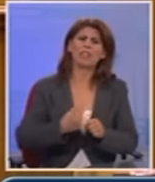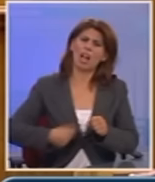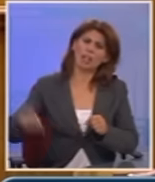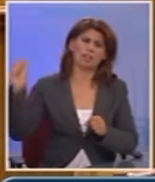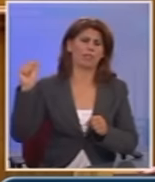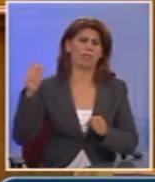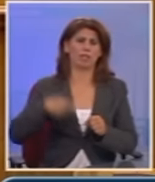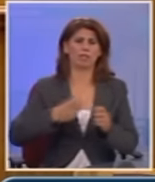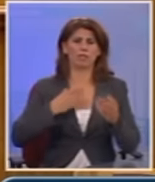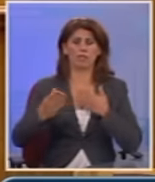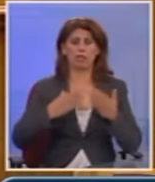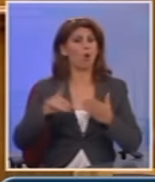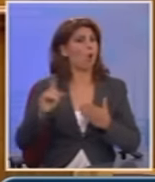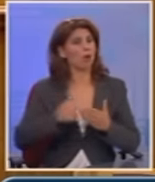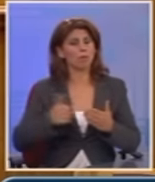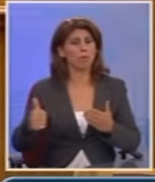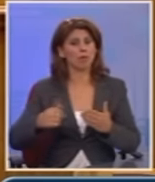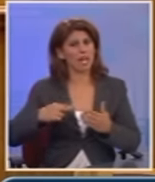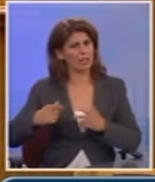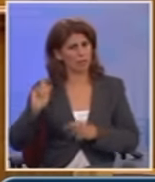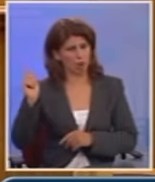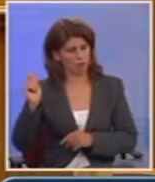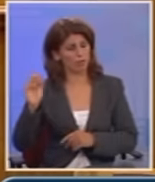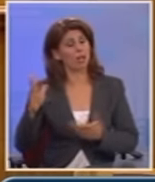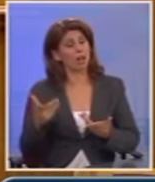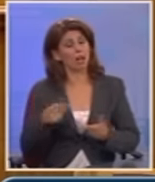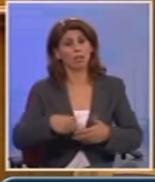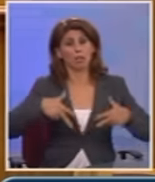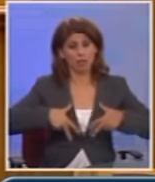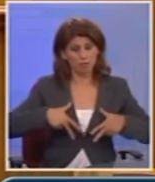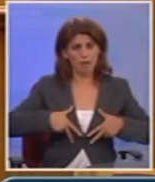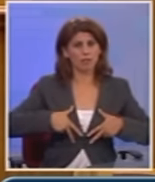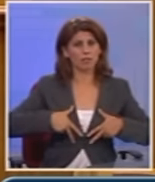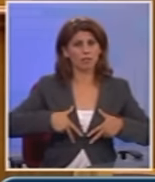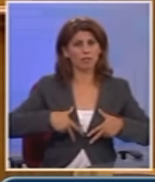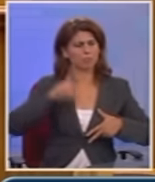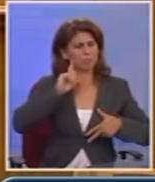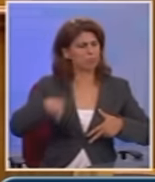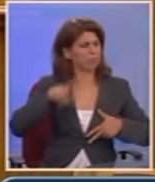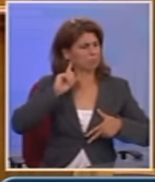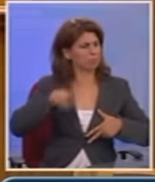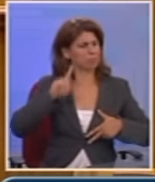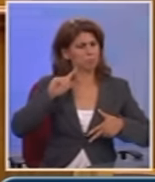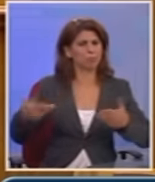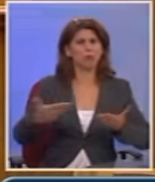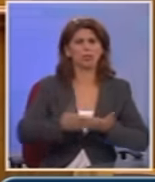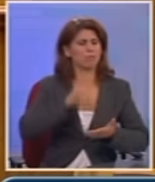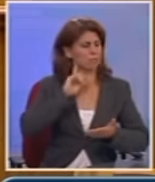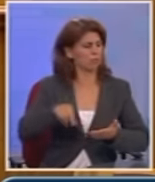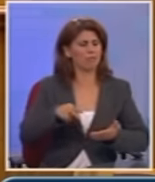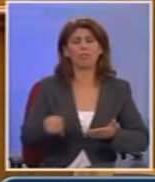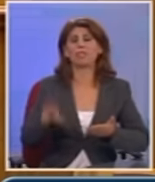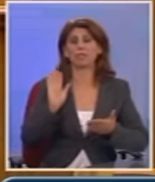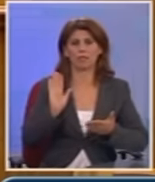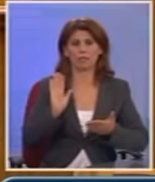τη συνεννόηση, όχι μόνο ως αντιπολίτευση, αλλά και ως κυβέρνηση αδιαφορήσατε για τις προτάσεις μας.